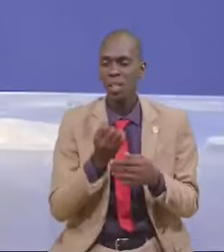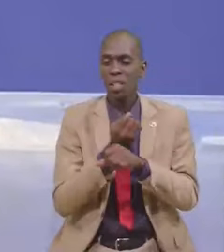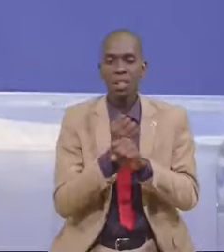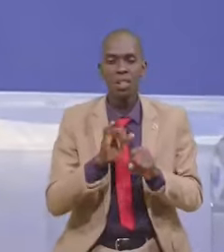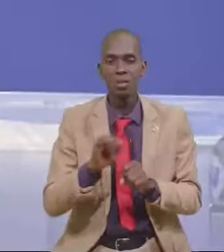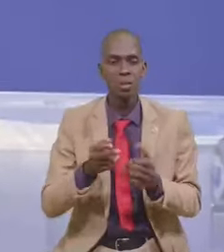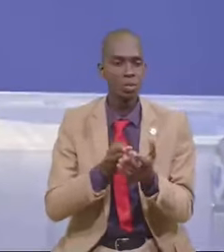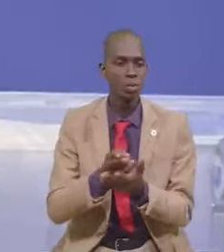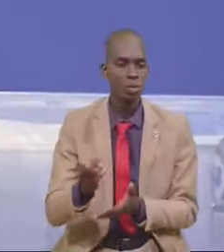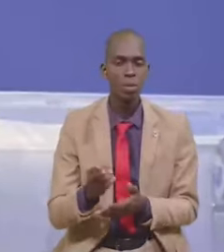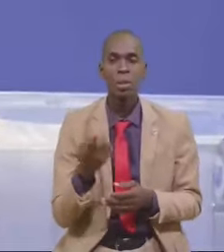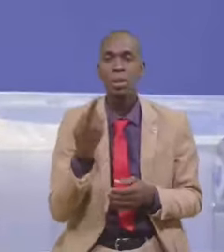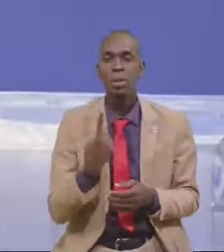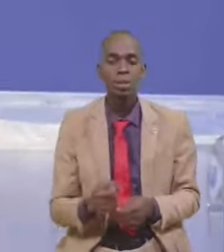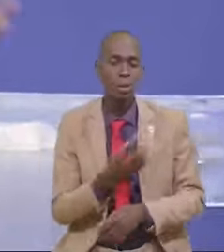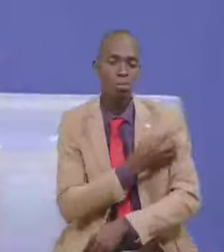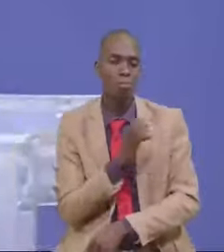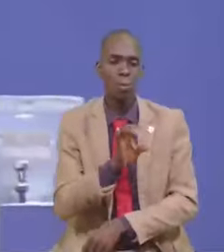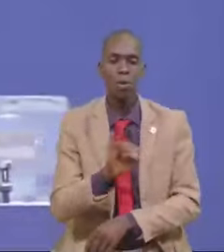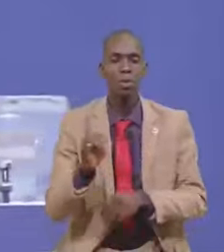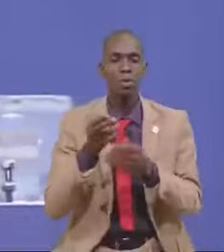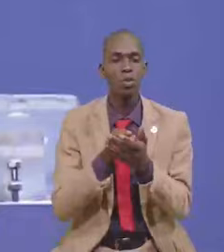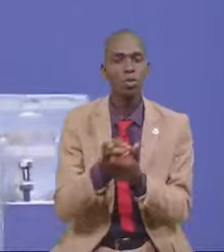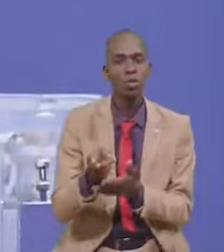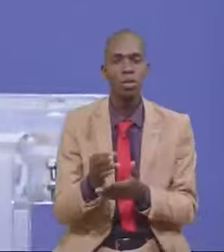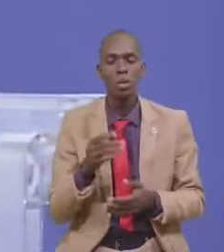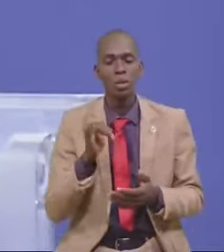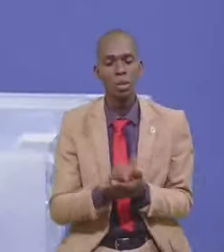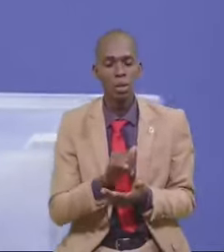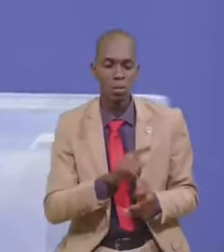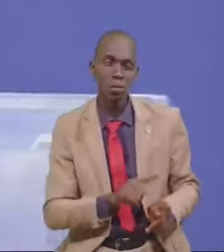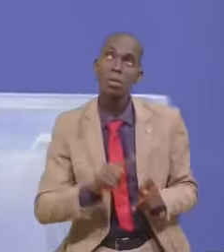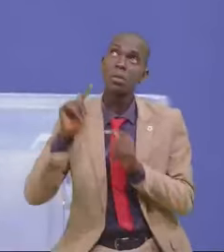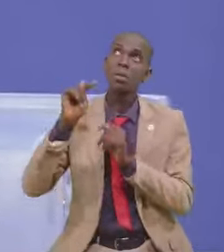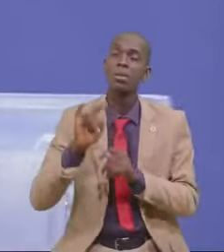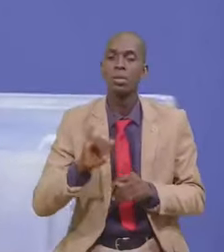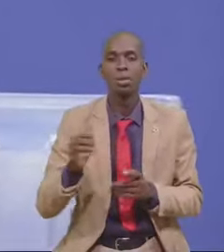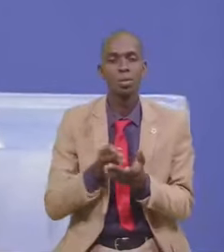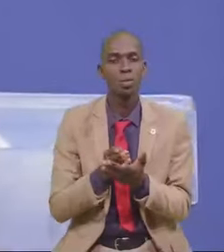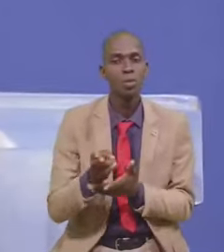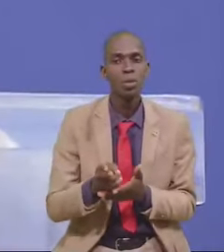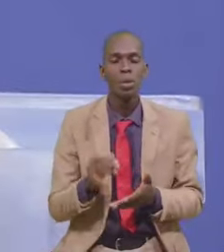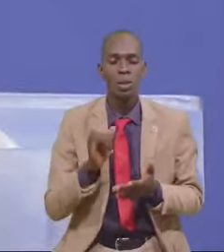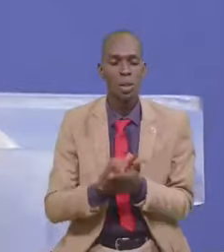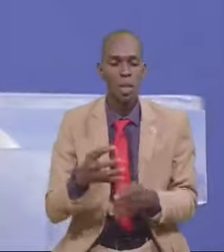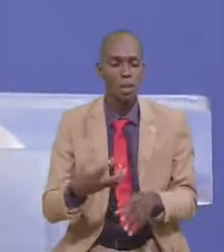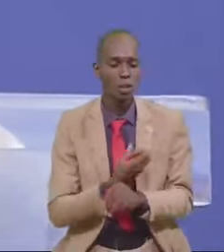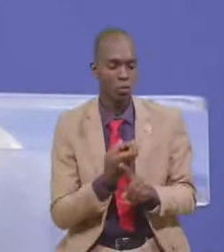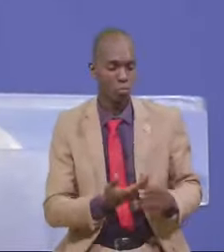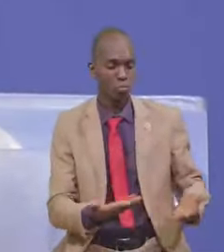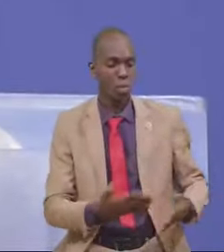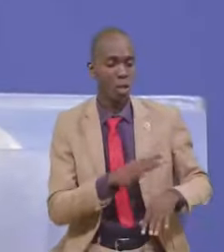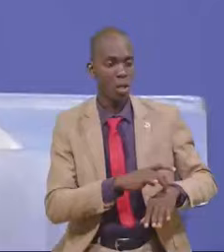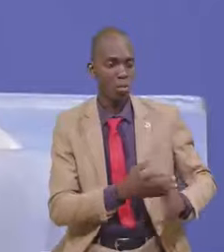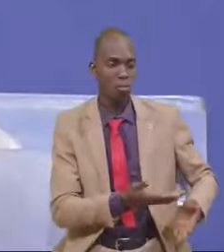La vérité qui donne la puissance. La vérité qui transporte et qui vous fait passer